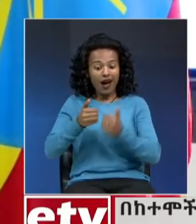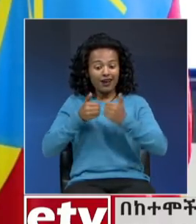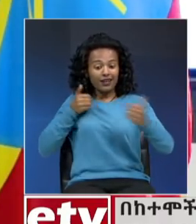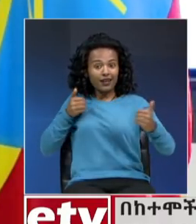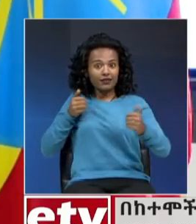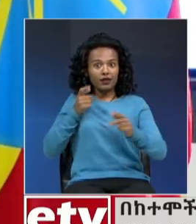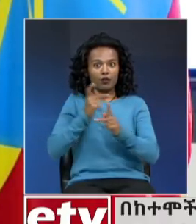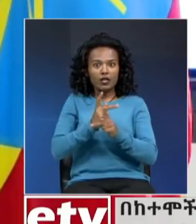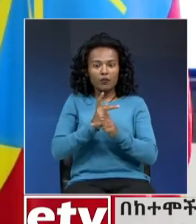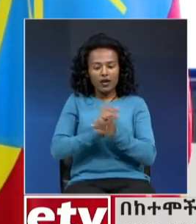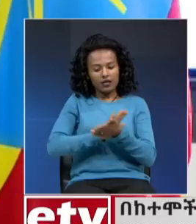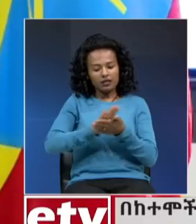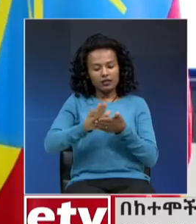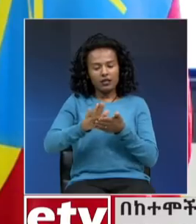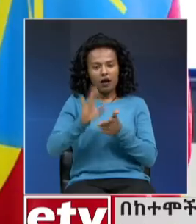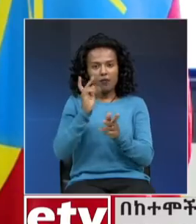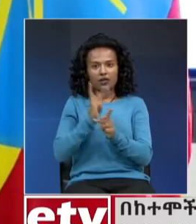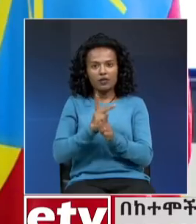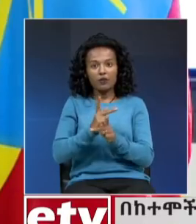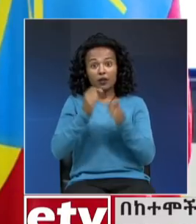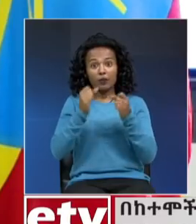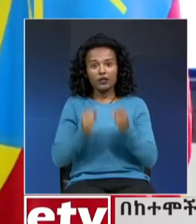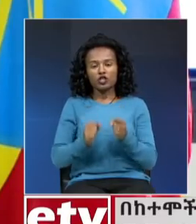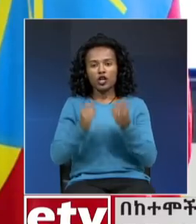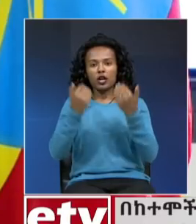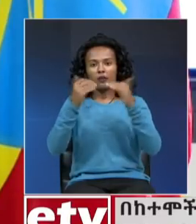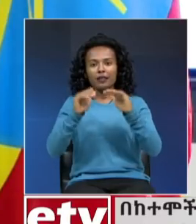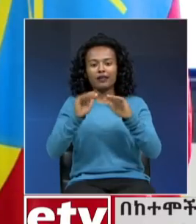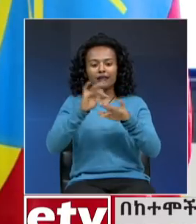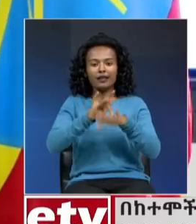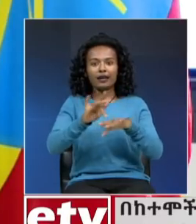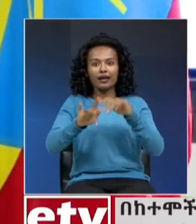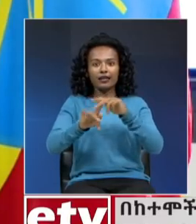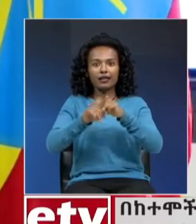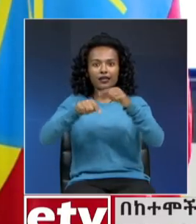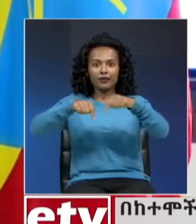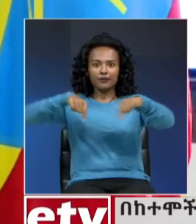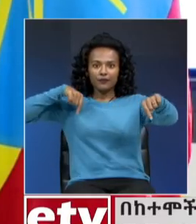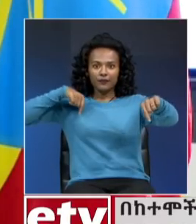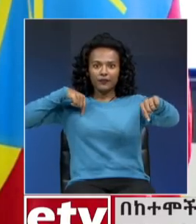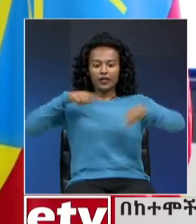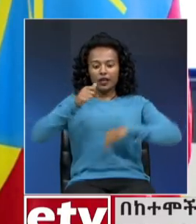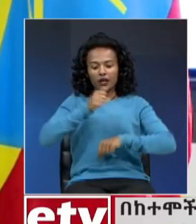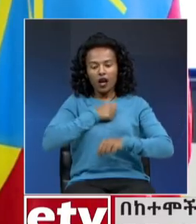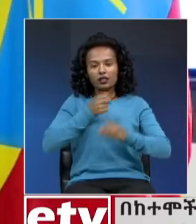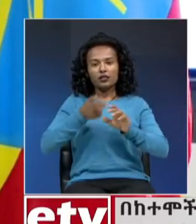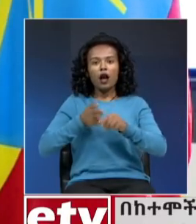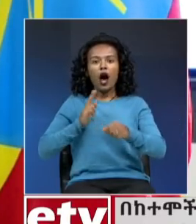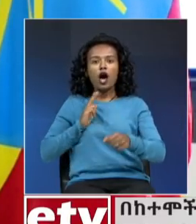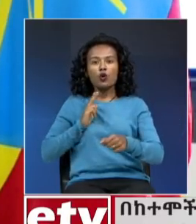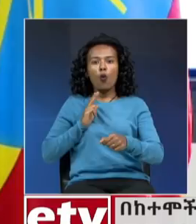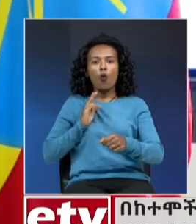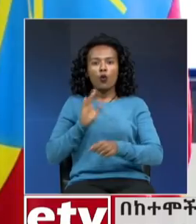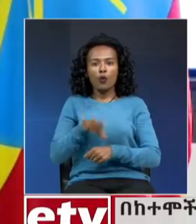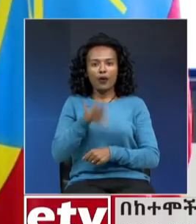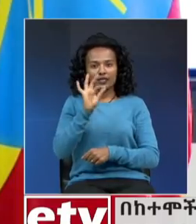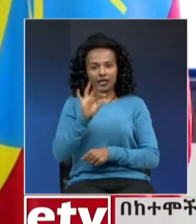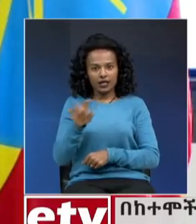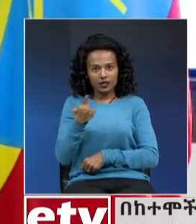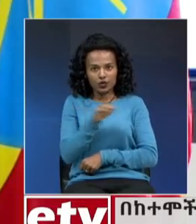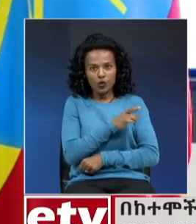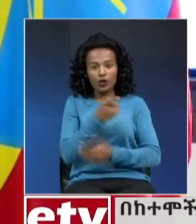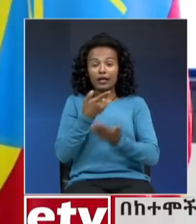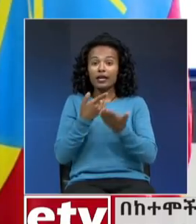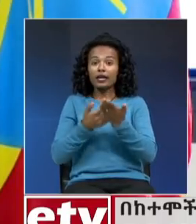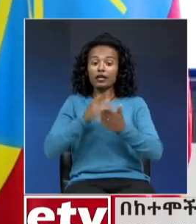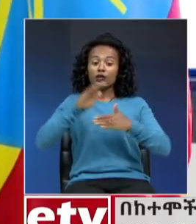መጠበቅ፣ ንጽህናን መጠበቅ፣ በተቻለ መጠን ከንክኪ ራስን አርቆ ማስገኘት ስለሆነ